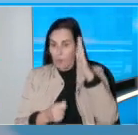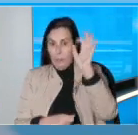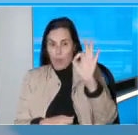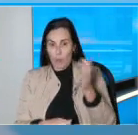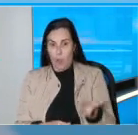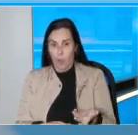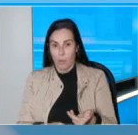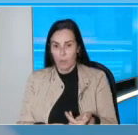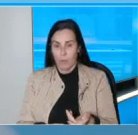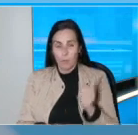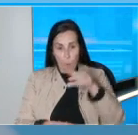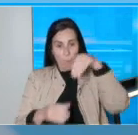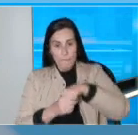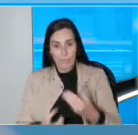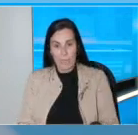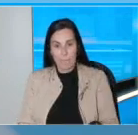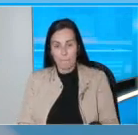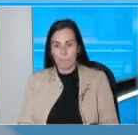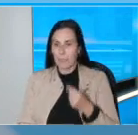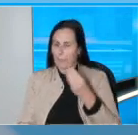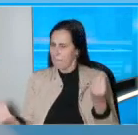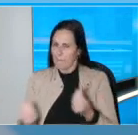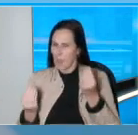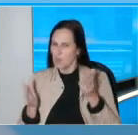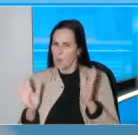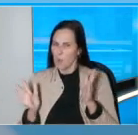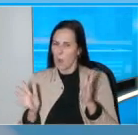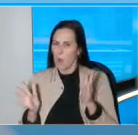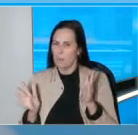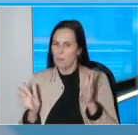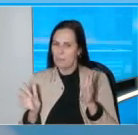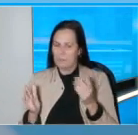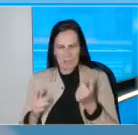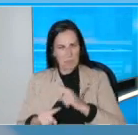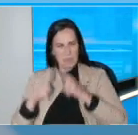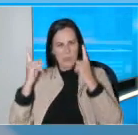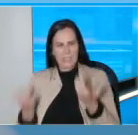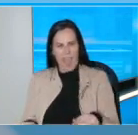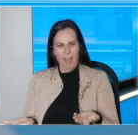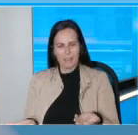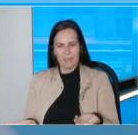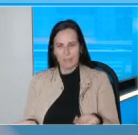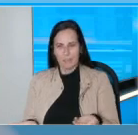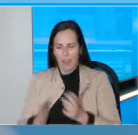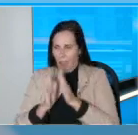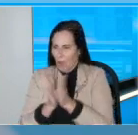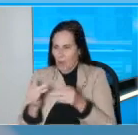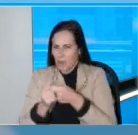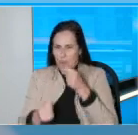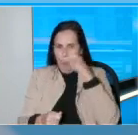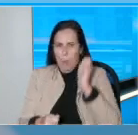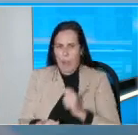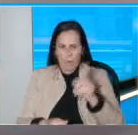שלו. כן, וזה מה שאני אומר, יש פה משהו שהוא מאוד מאוד מרגיש קצת מוזר, אחרי הכל השיחה עוסקת בעתידה של